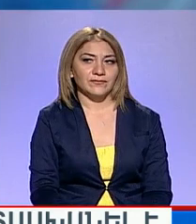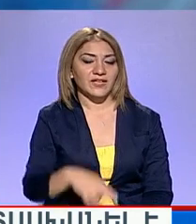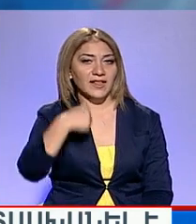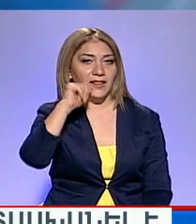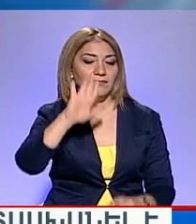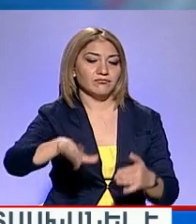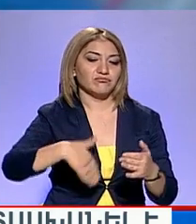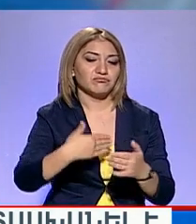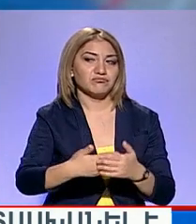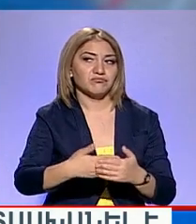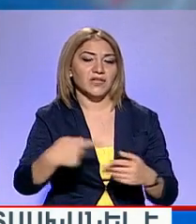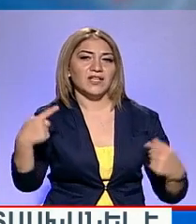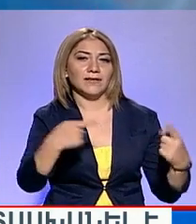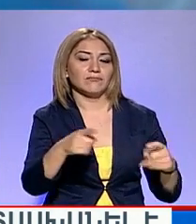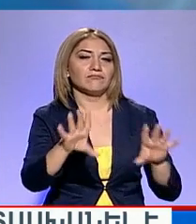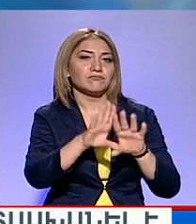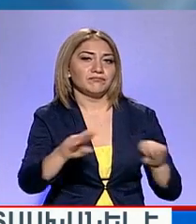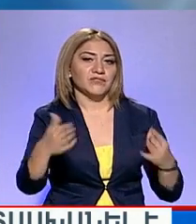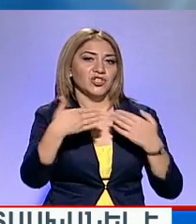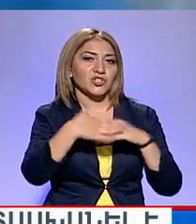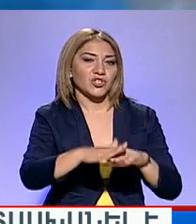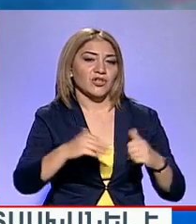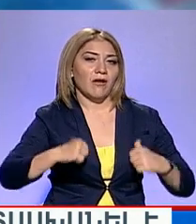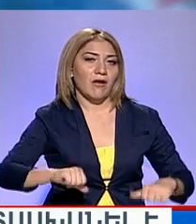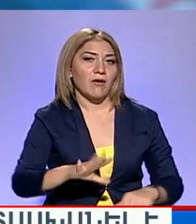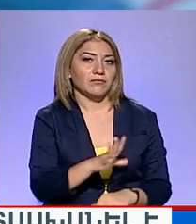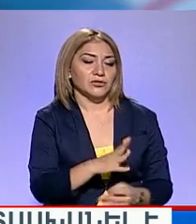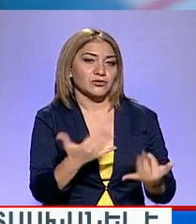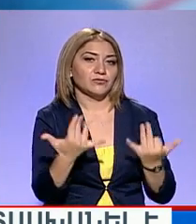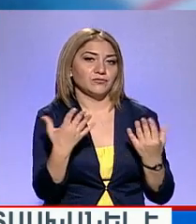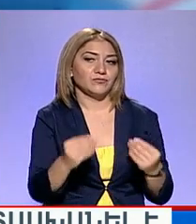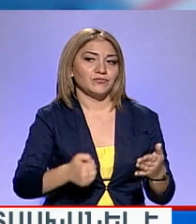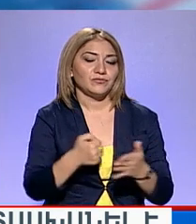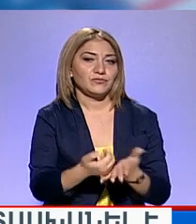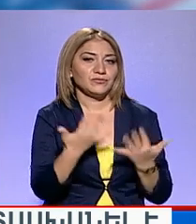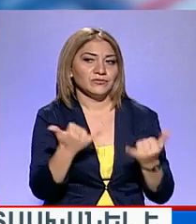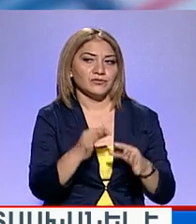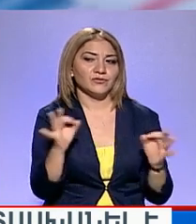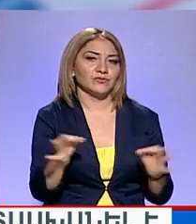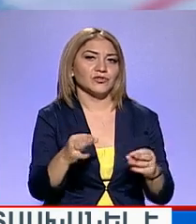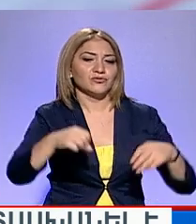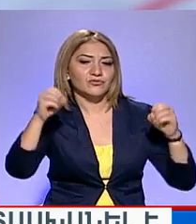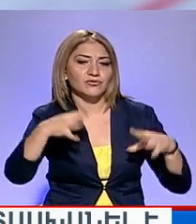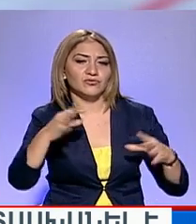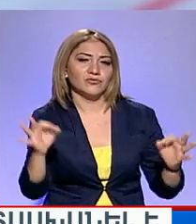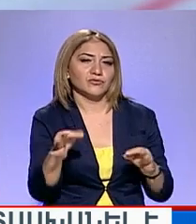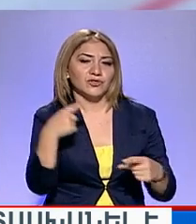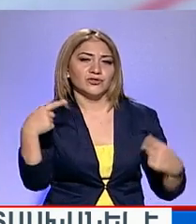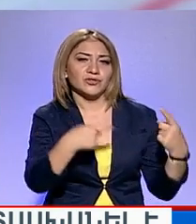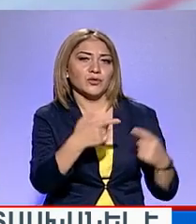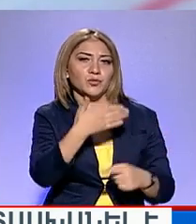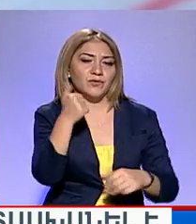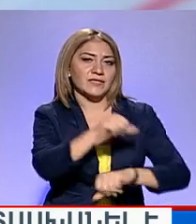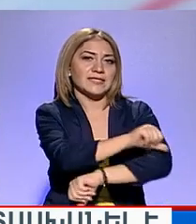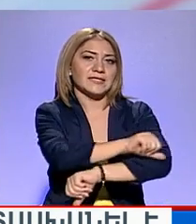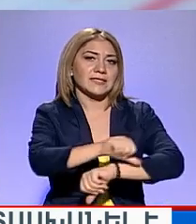Երեկվանից լարվածությունը թոլացել է, գիշերը խաղաղ է անցել, այսօր էլ մինչև հիմա էլ որևիցե արդարով դեպք չի եղել, կրակոցներ չկան և